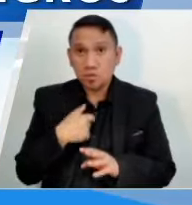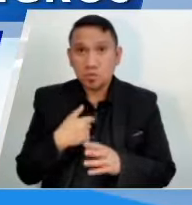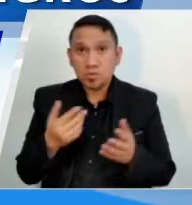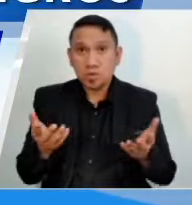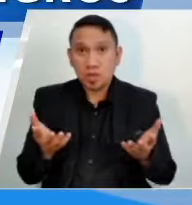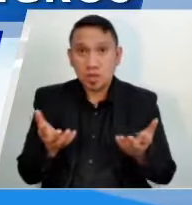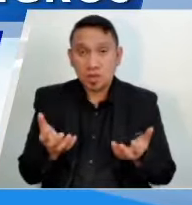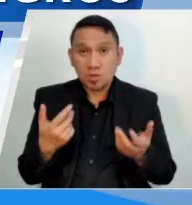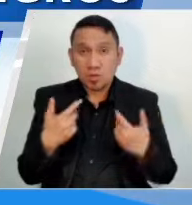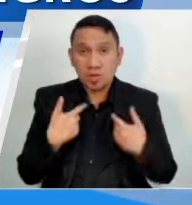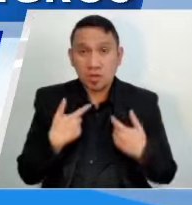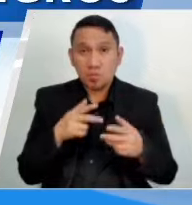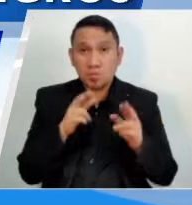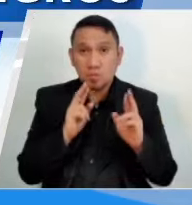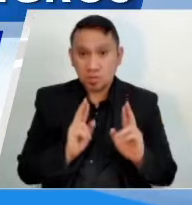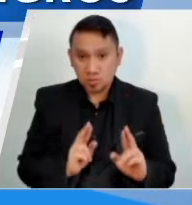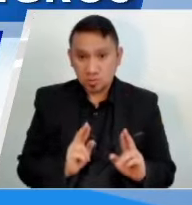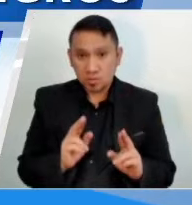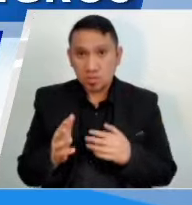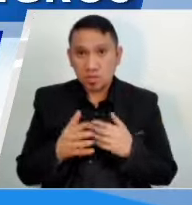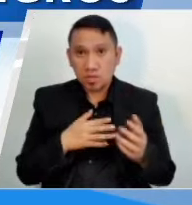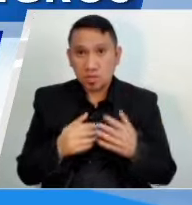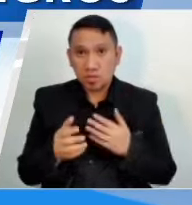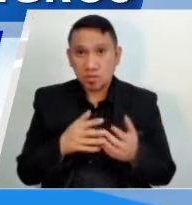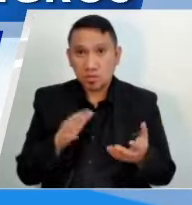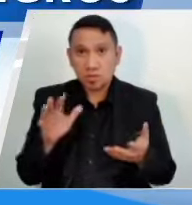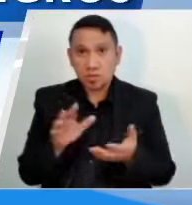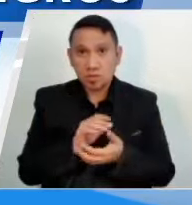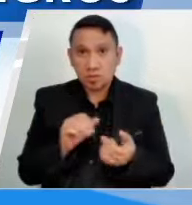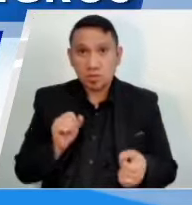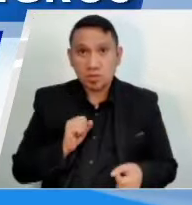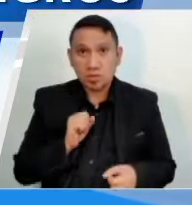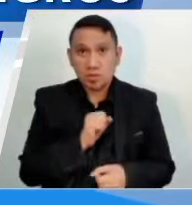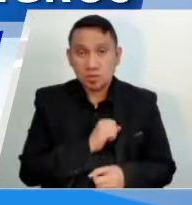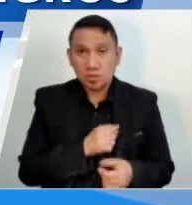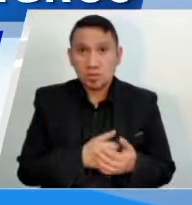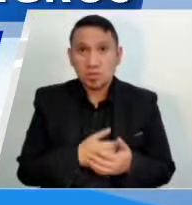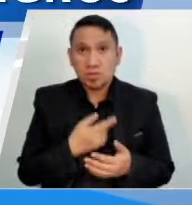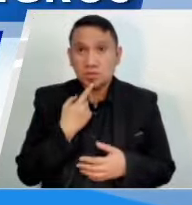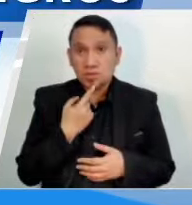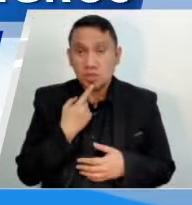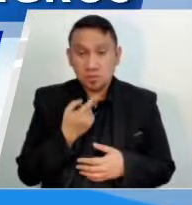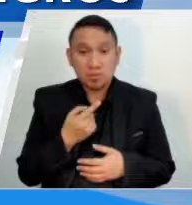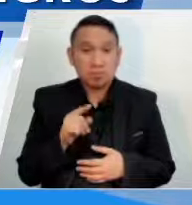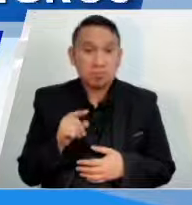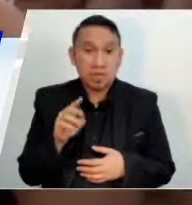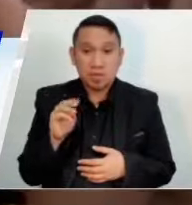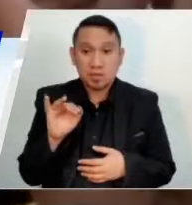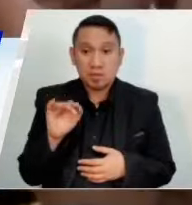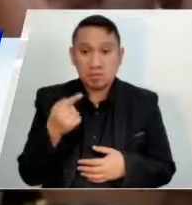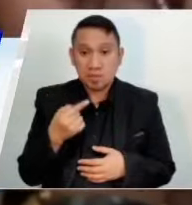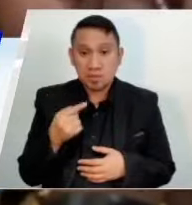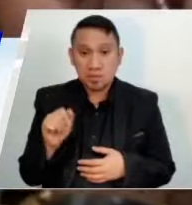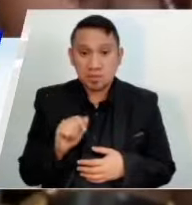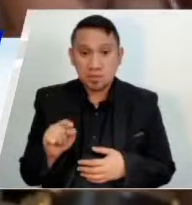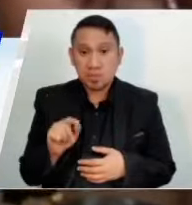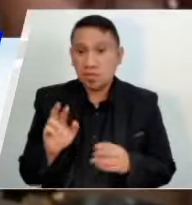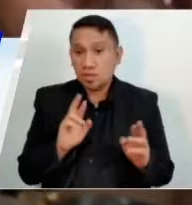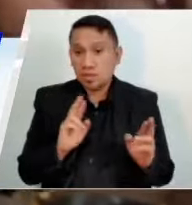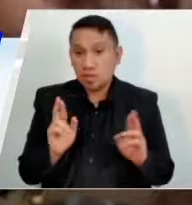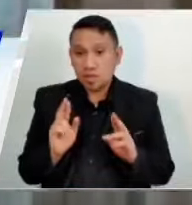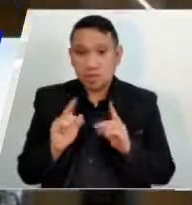kortesiya kahit ina-abolish na ang Senado. Nauna nang sinabi ni Senate President Mike Zubiri kagabi na handa siyang makipag-usap kay